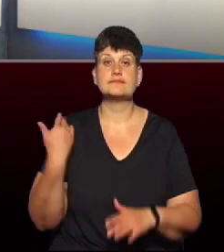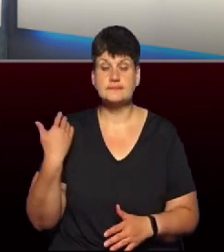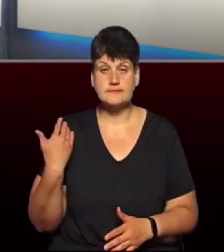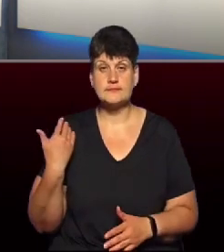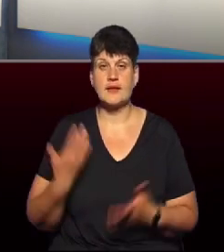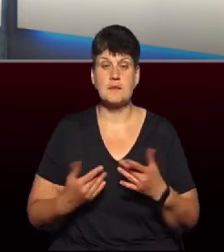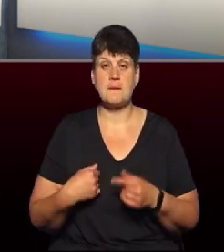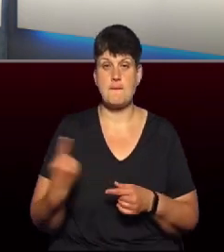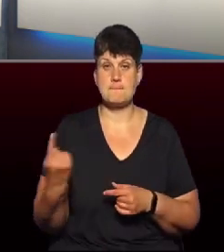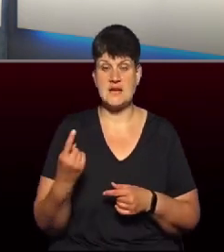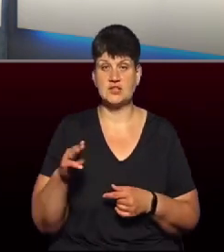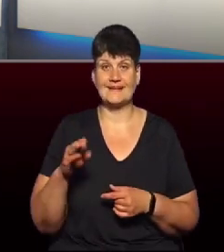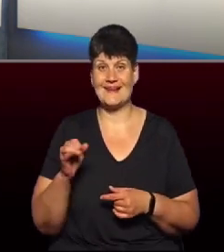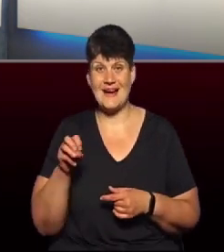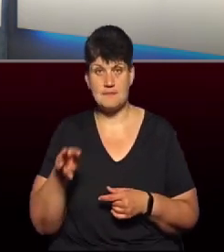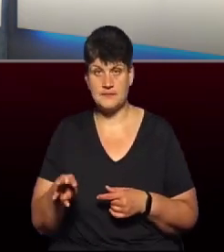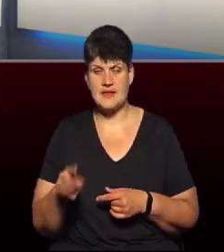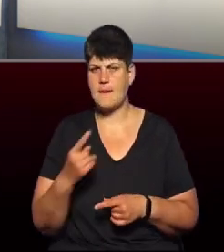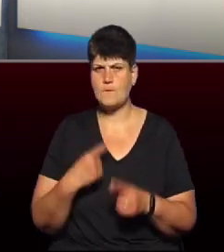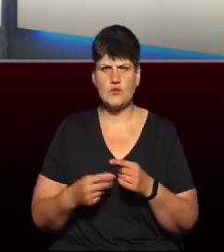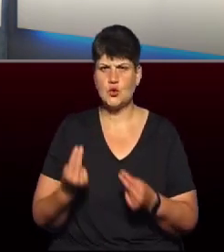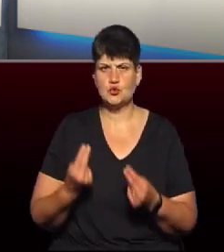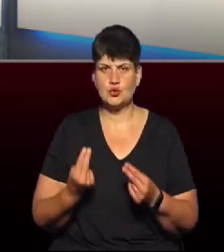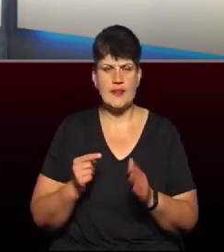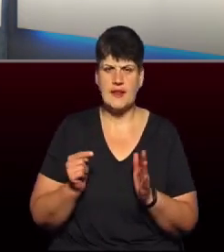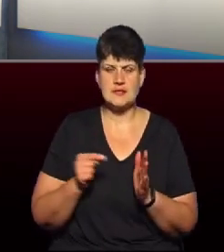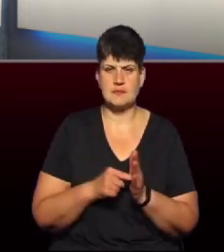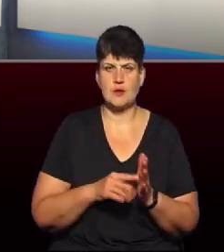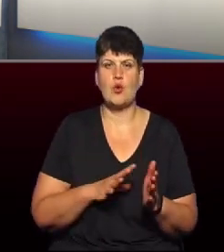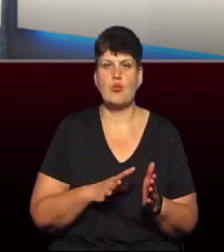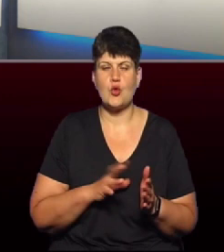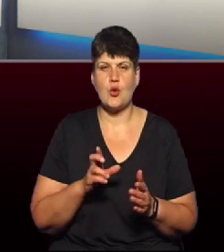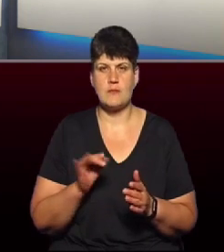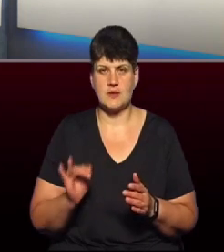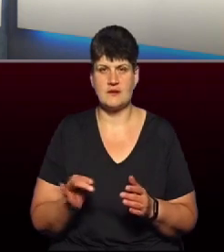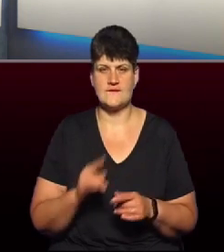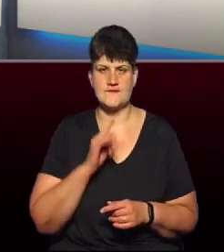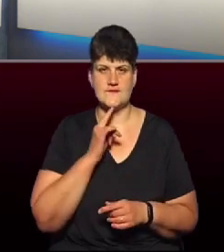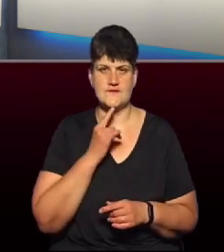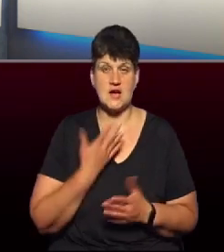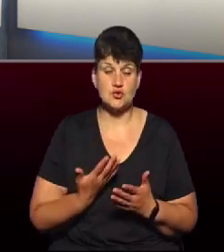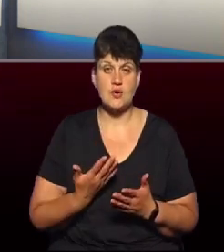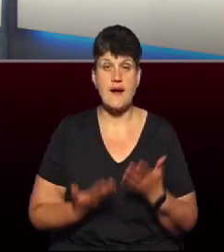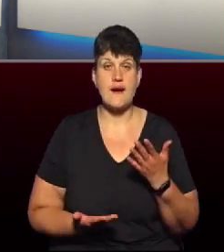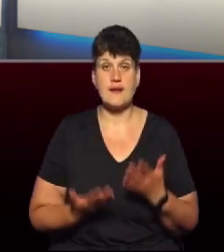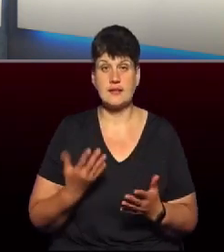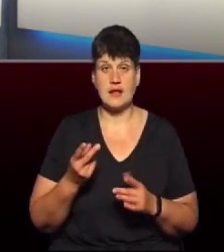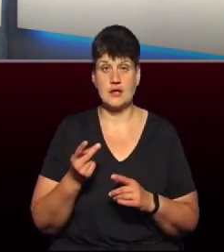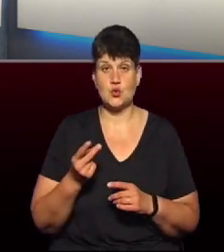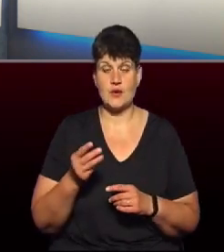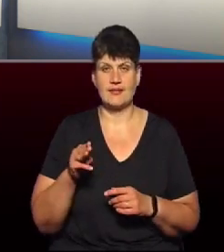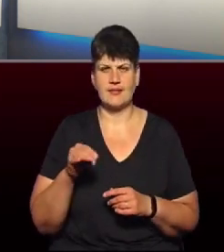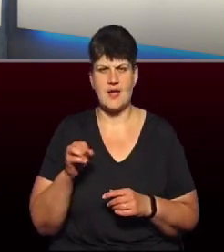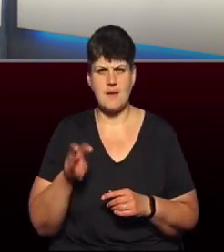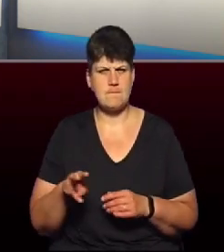таймі не війшли, не вернулись в гру, не забили, було б безумовно важко. Але в другому таймі ми повністю